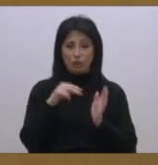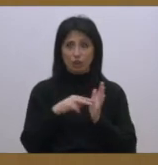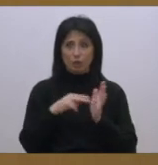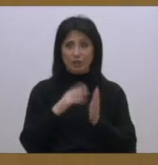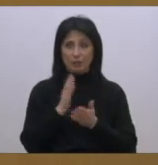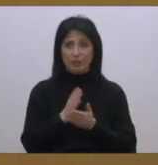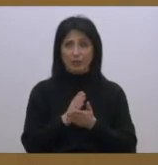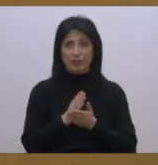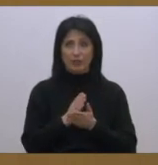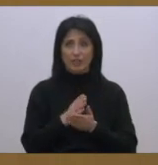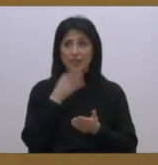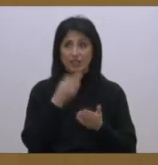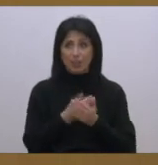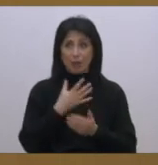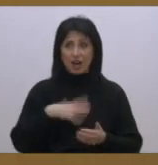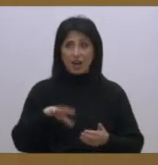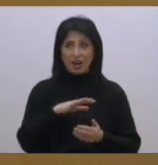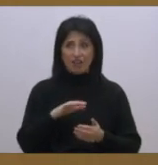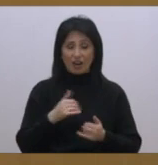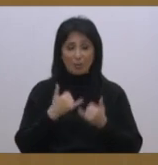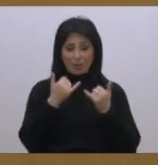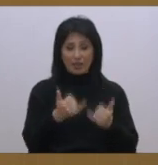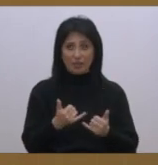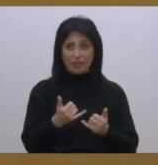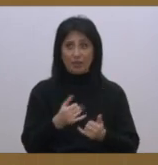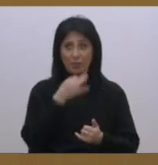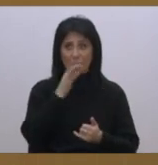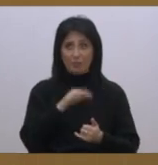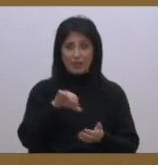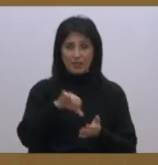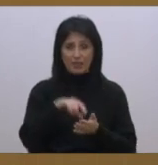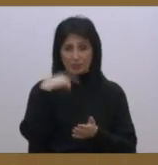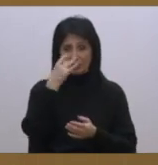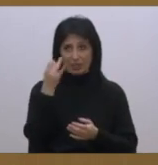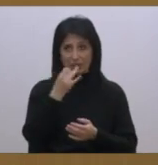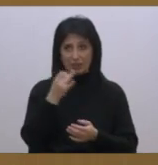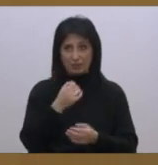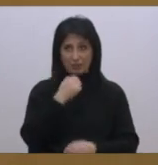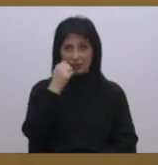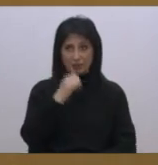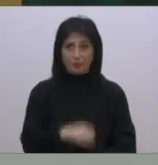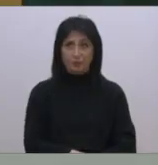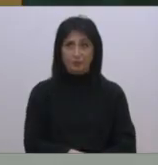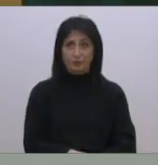შეფასებები გვაქვს? საკუთარ ქვეყანას ეცით ყველა პატივი და მერე დააყენეთ პირადი ინტერესები. მადლობა.